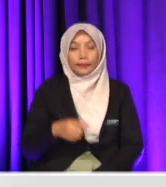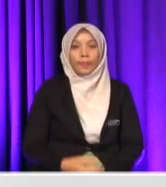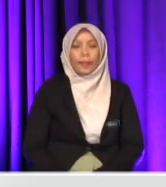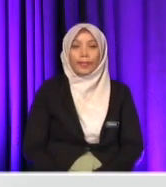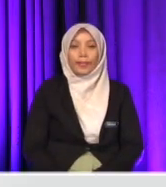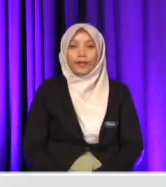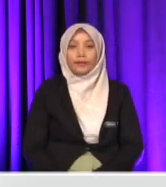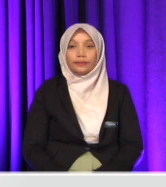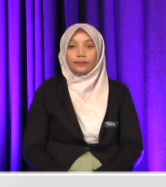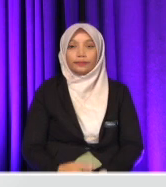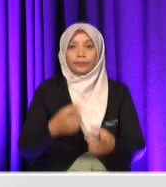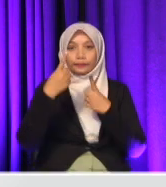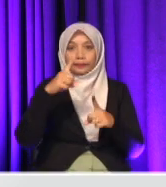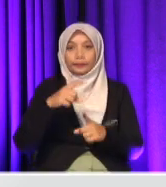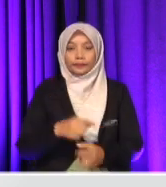dia ialah